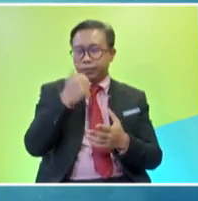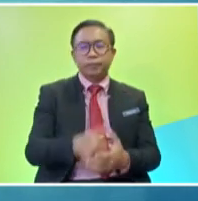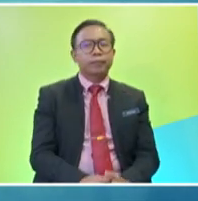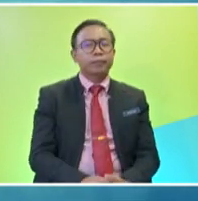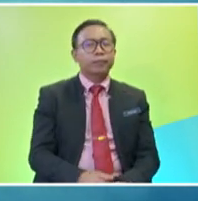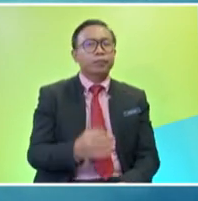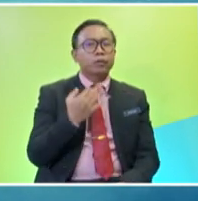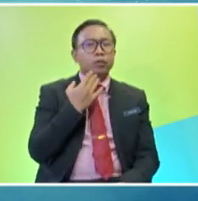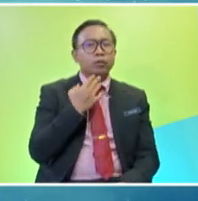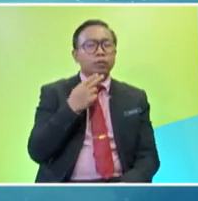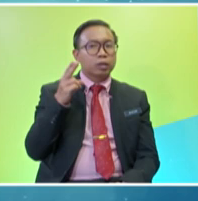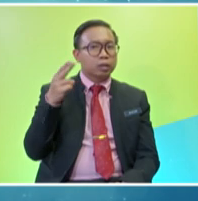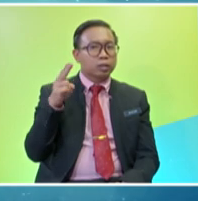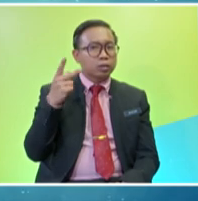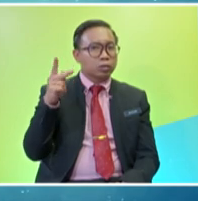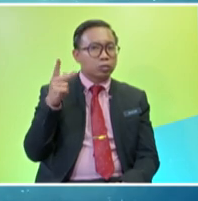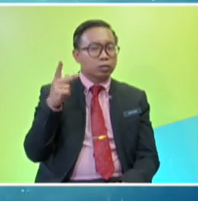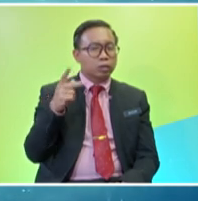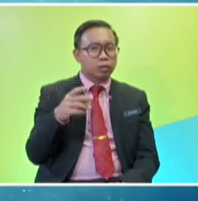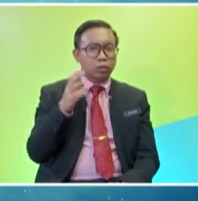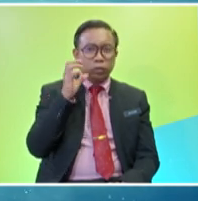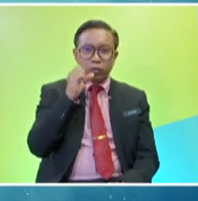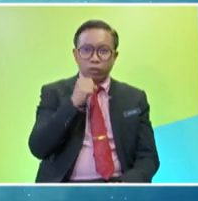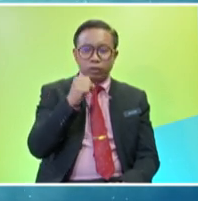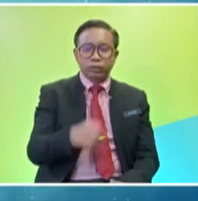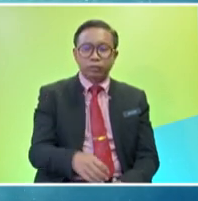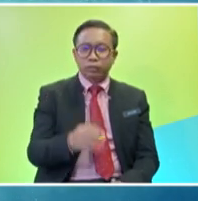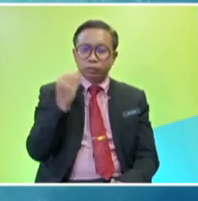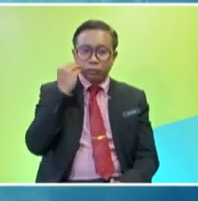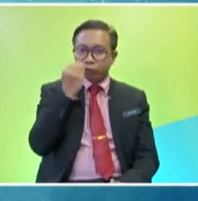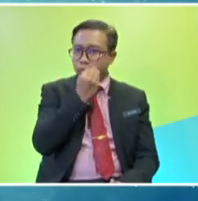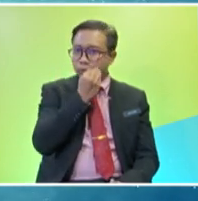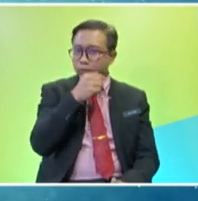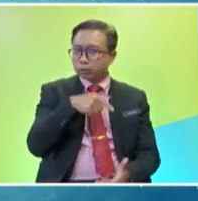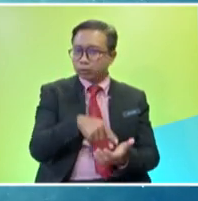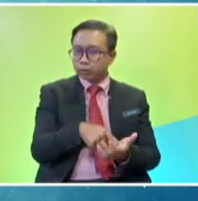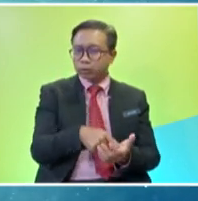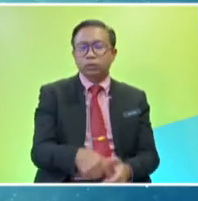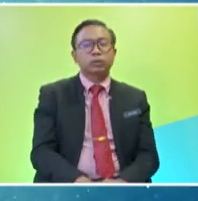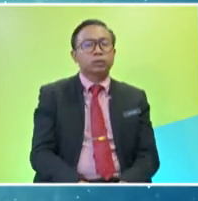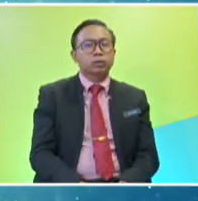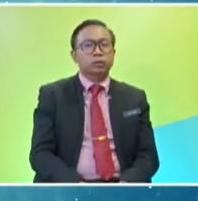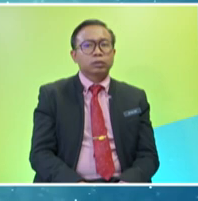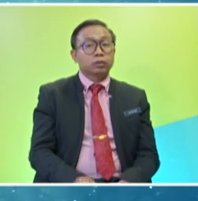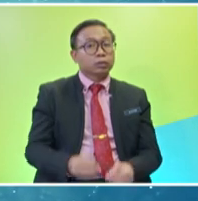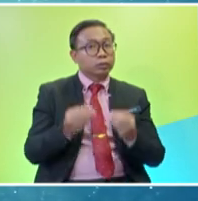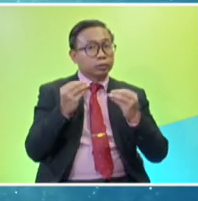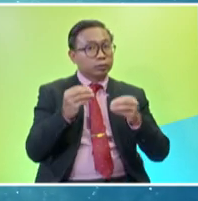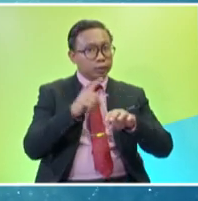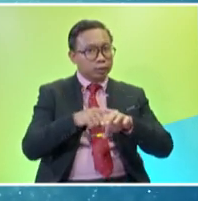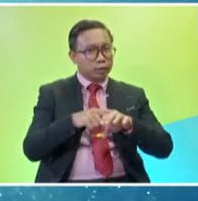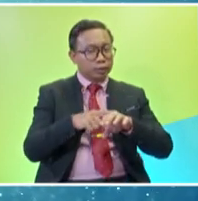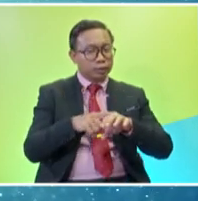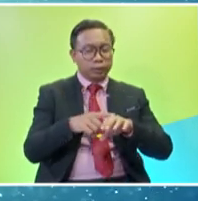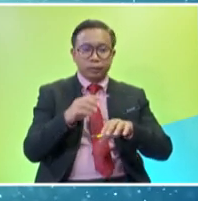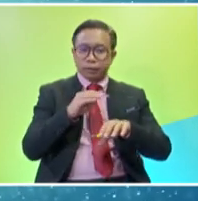selalunya berwarna hijau kuning Jingga ataupun merah bunga-bunga yang menjadi sumber debunga dan yang awal bagi lebah pada musim bunga